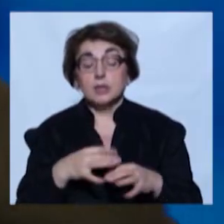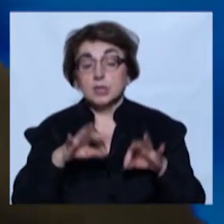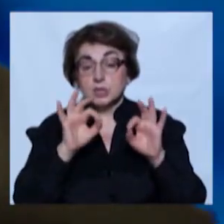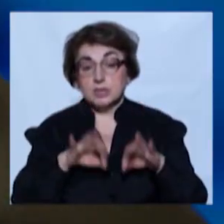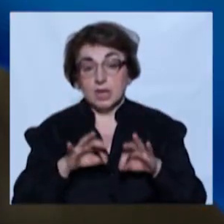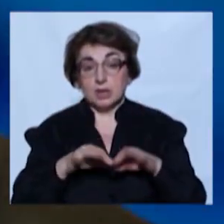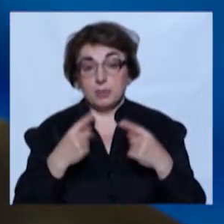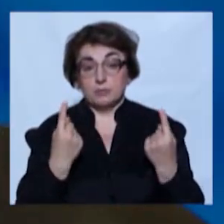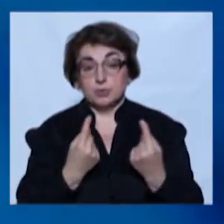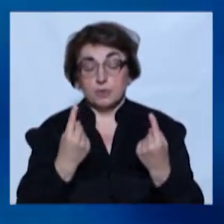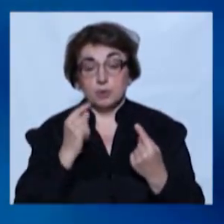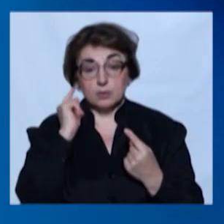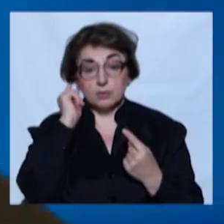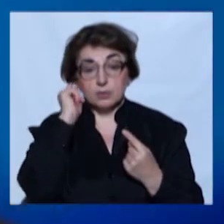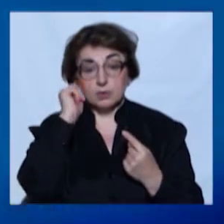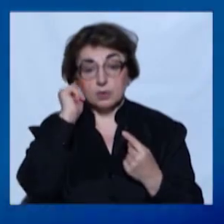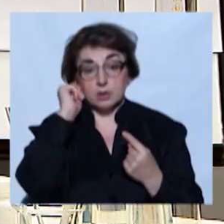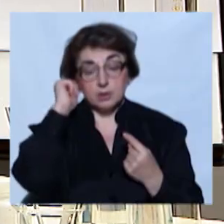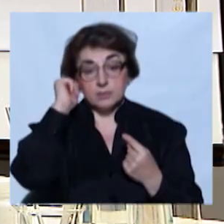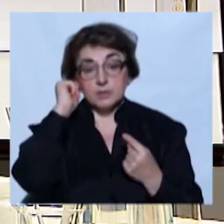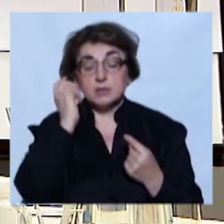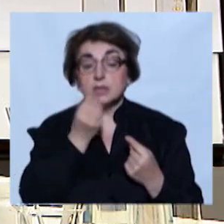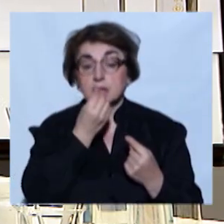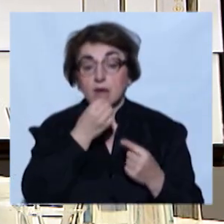საღებავი, საკვების საღებავი.